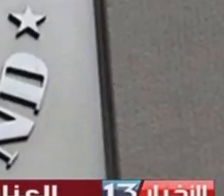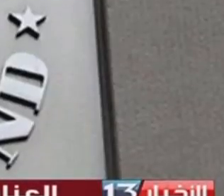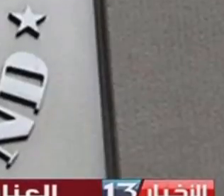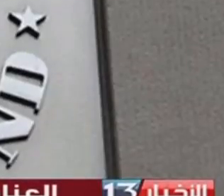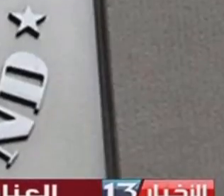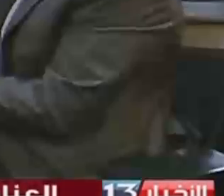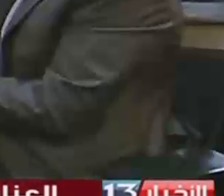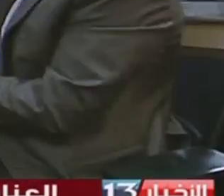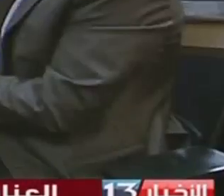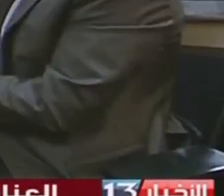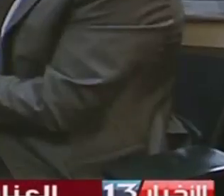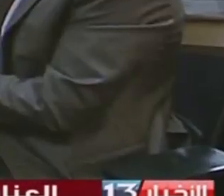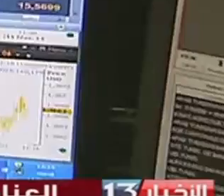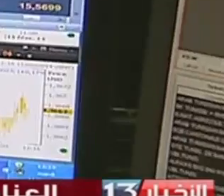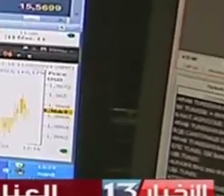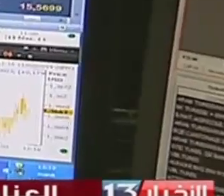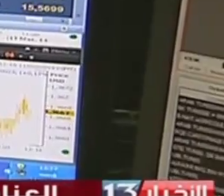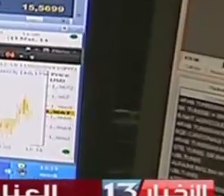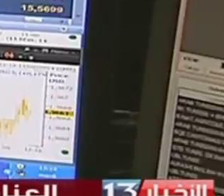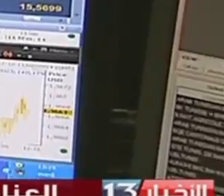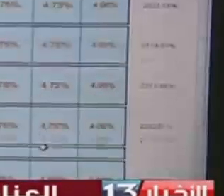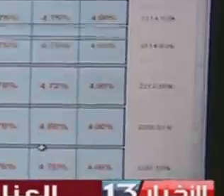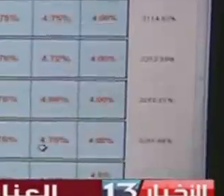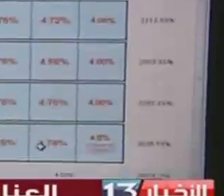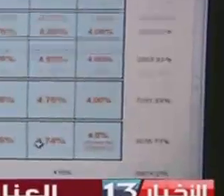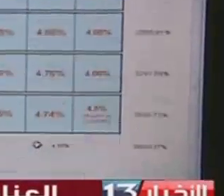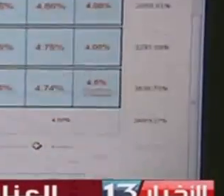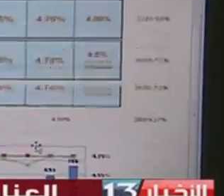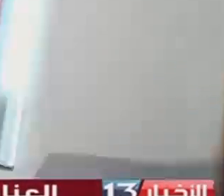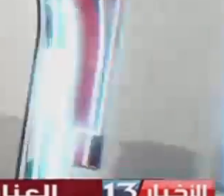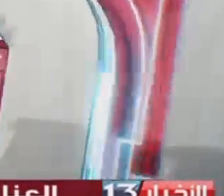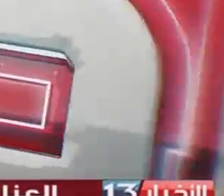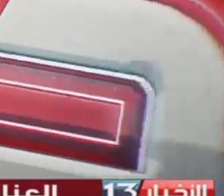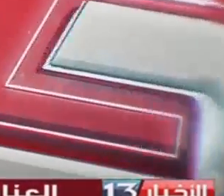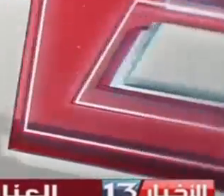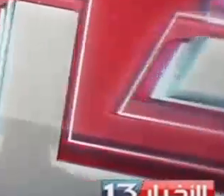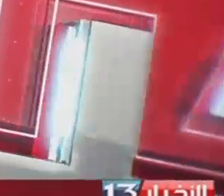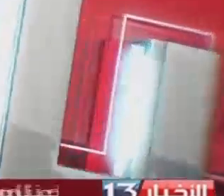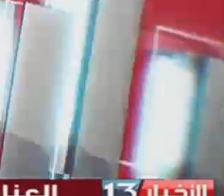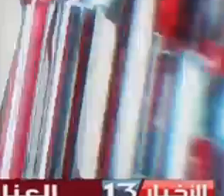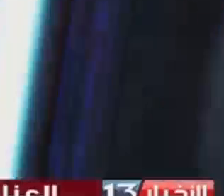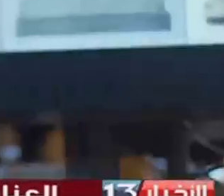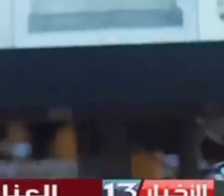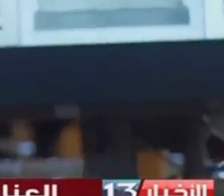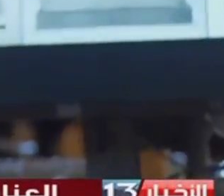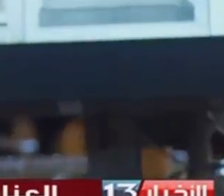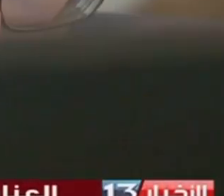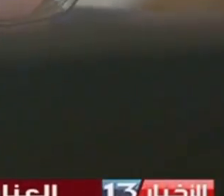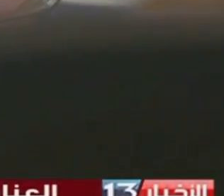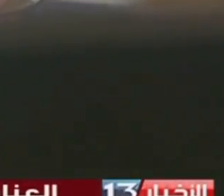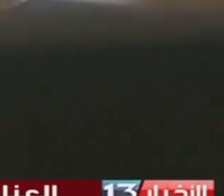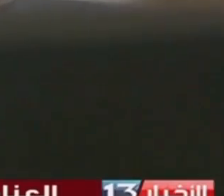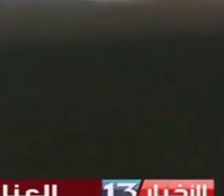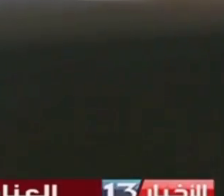جائحه كورونا سيدفع تونس الى الدخول في نسبه غير مسبوق في النمو في اليوم العالمي للتراث